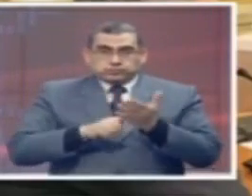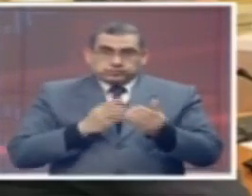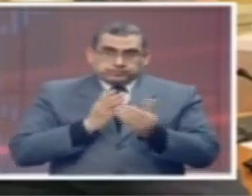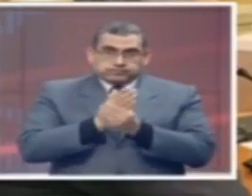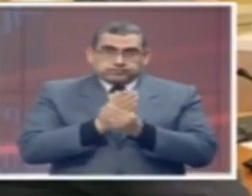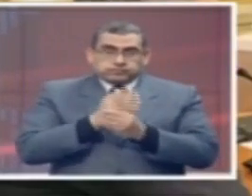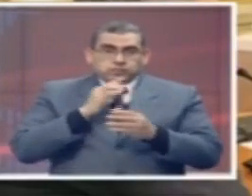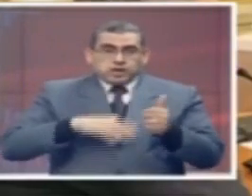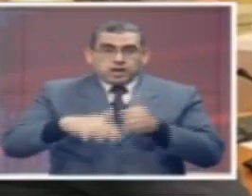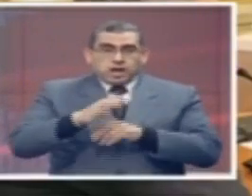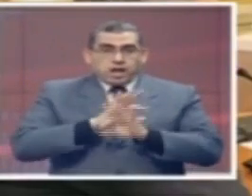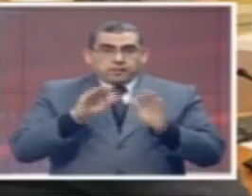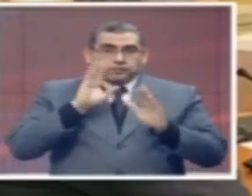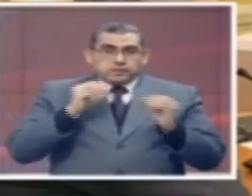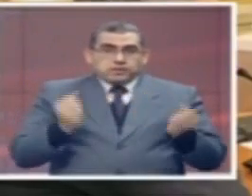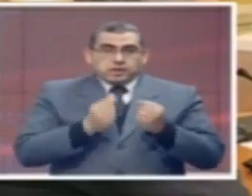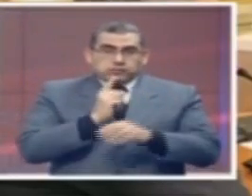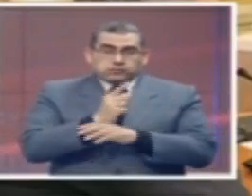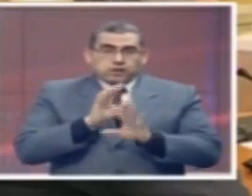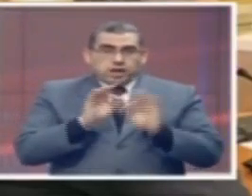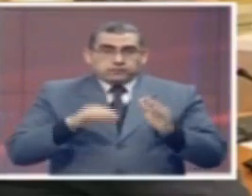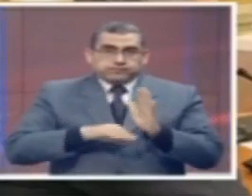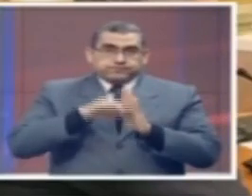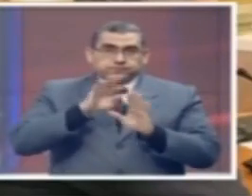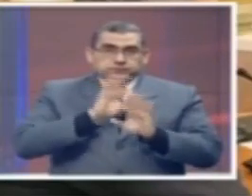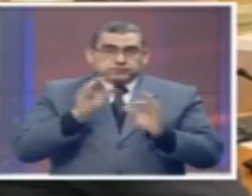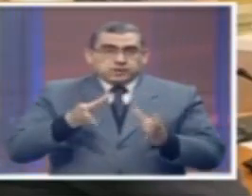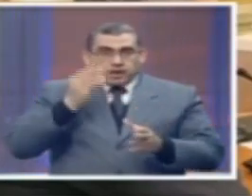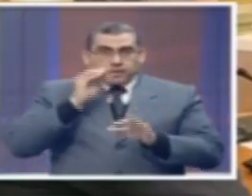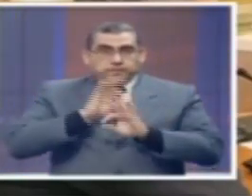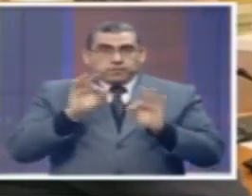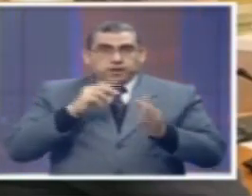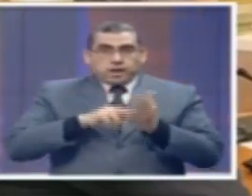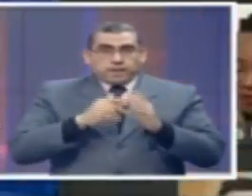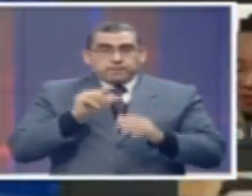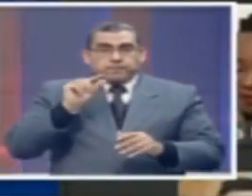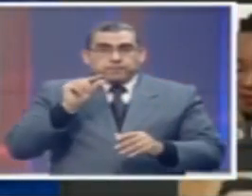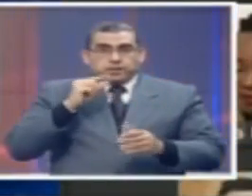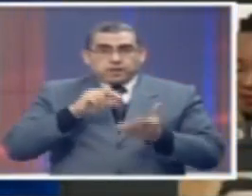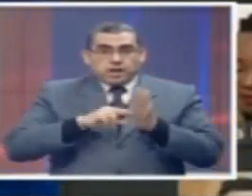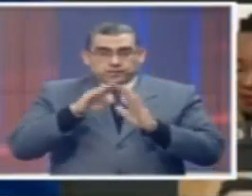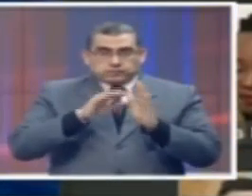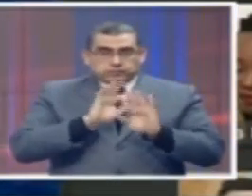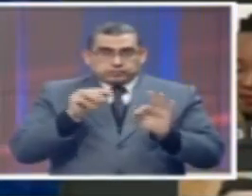توفير محتوى تدريبي مكثف وباقة من المهارات والمواد التعليمية